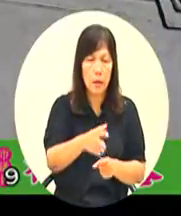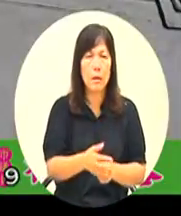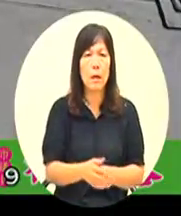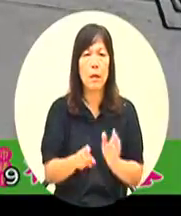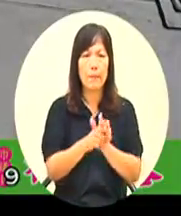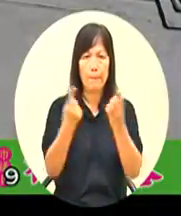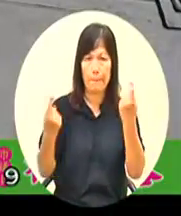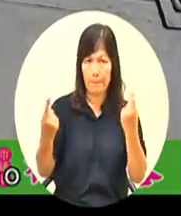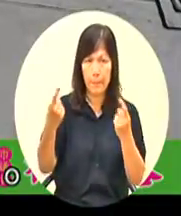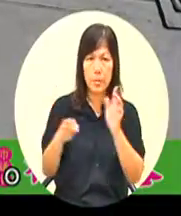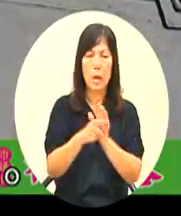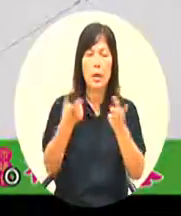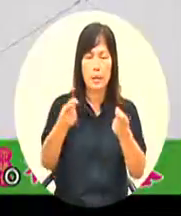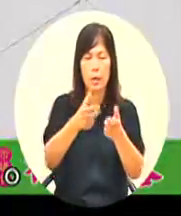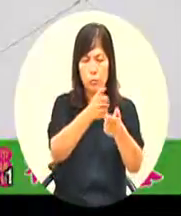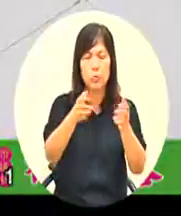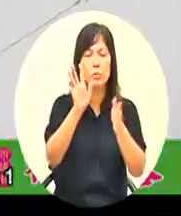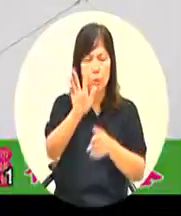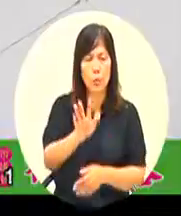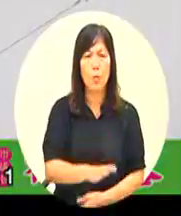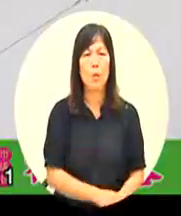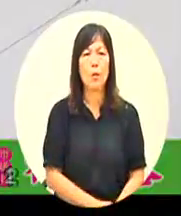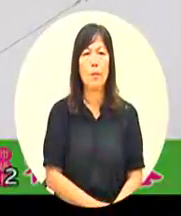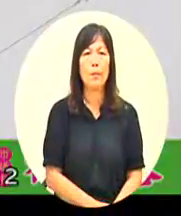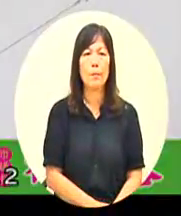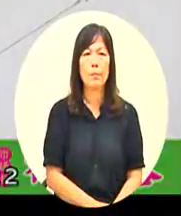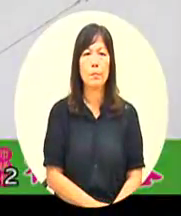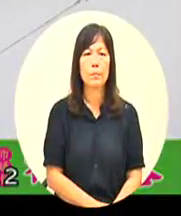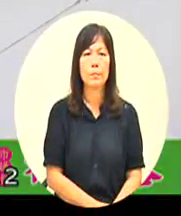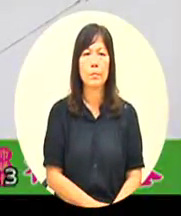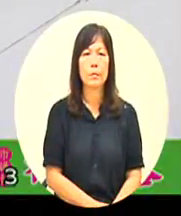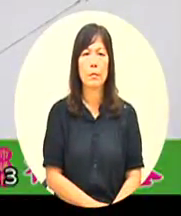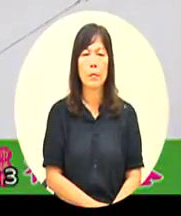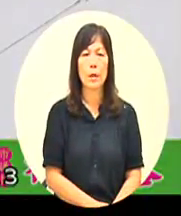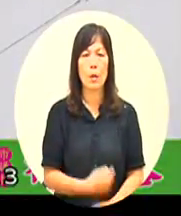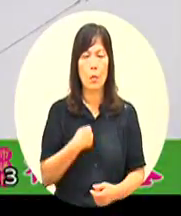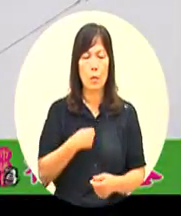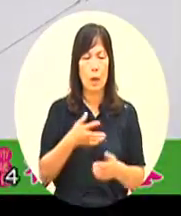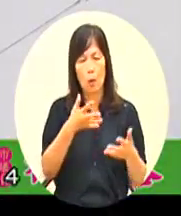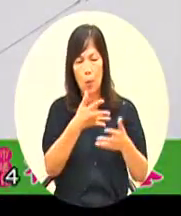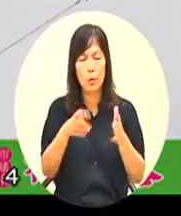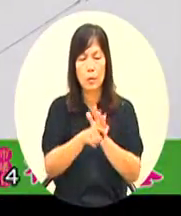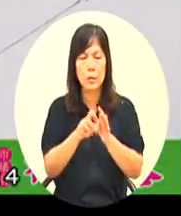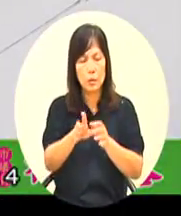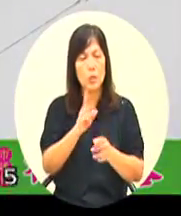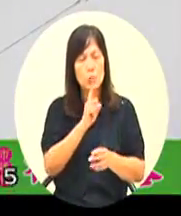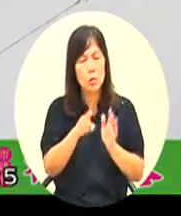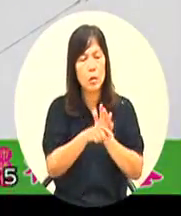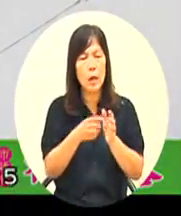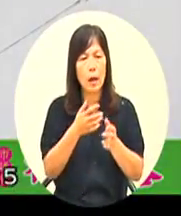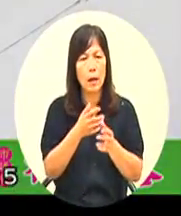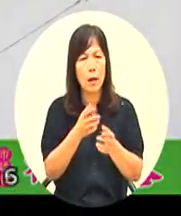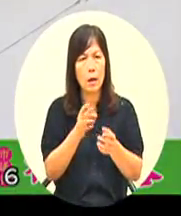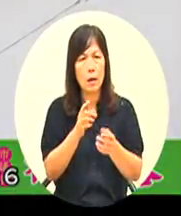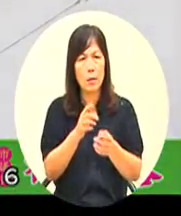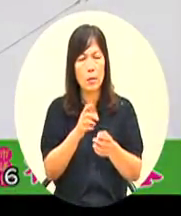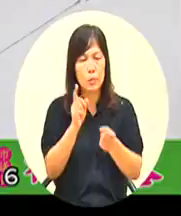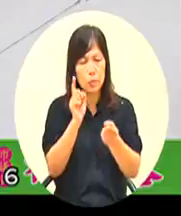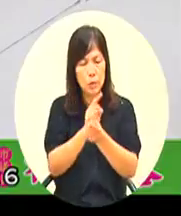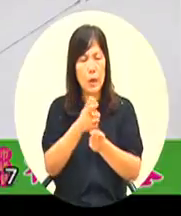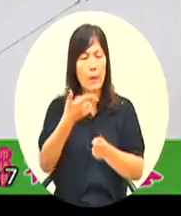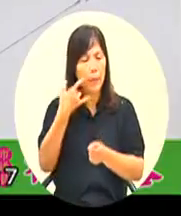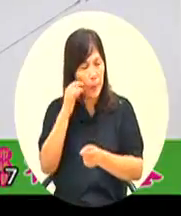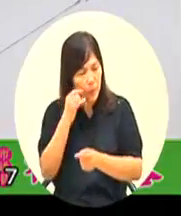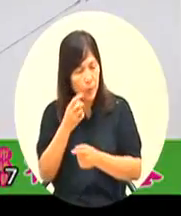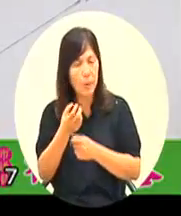也非常的感谢你们了哈、哦，所以他们也我在咨询的时候，他们也说拢来一一哈加定啦哈，